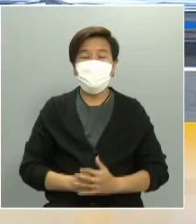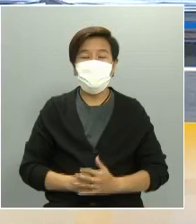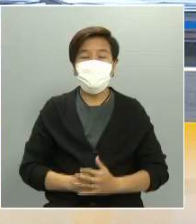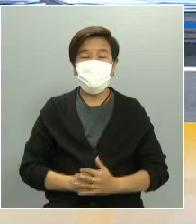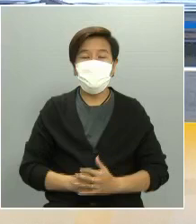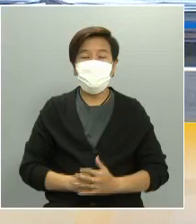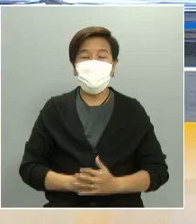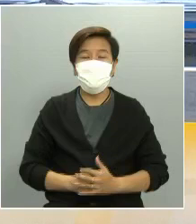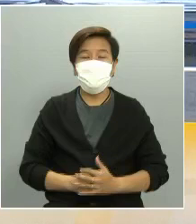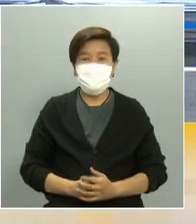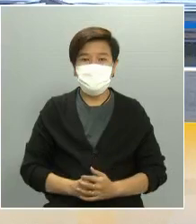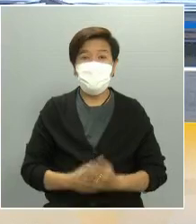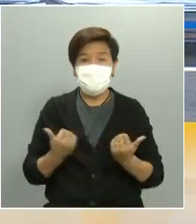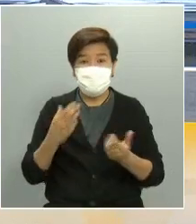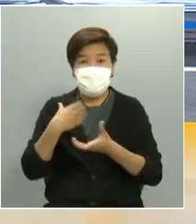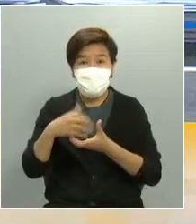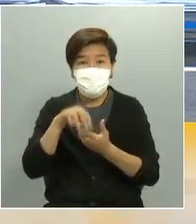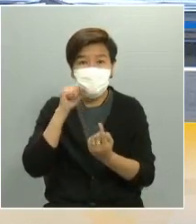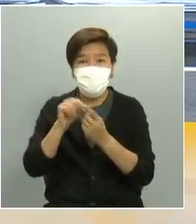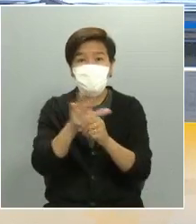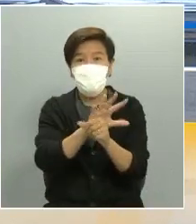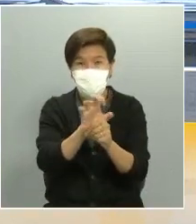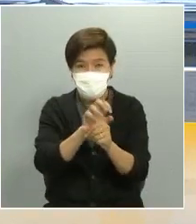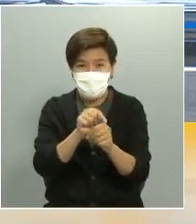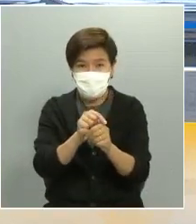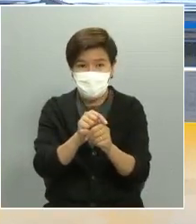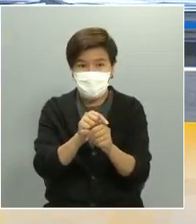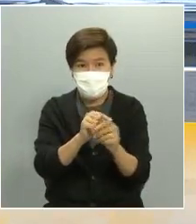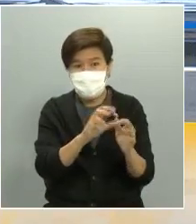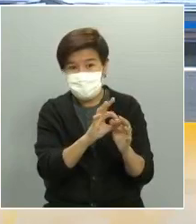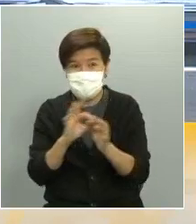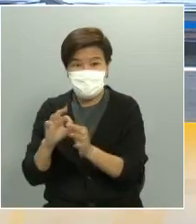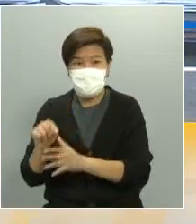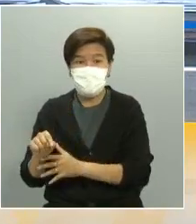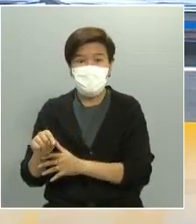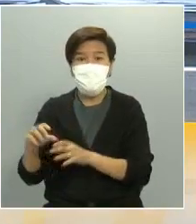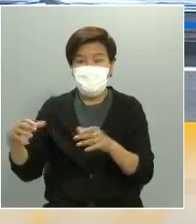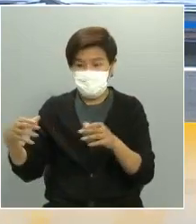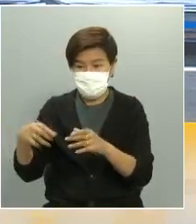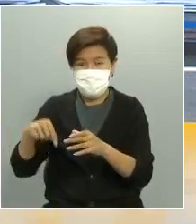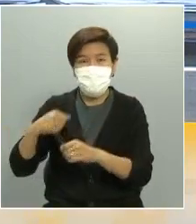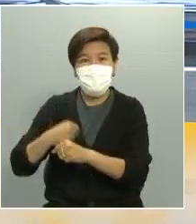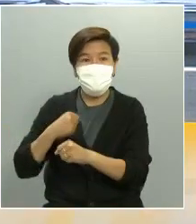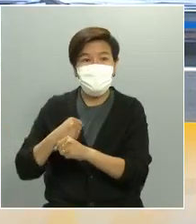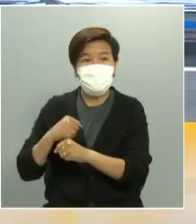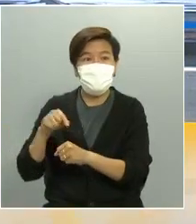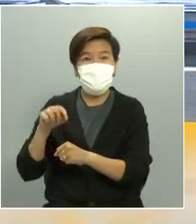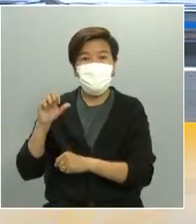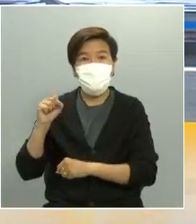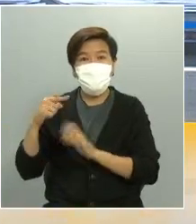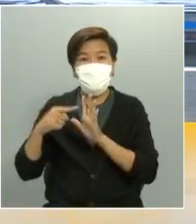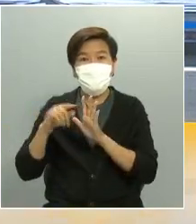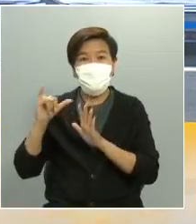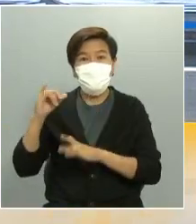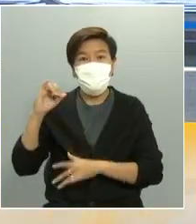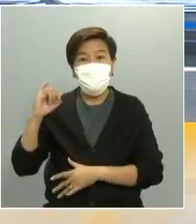และมาถึงสถานการณ์ Call itนายทีนซึ่งก่อให้เกิดผลกระทบมีกรณีที่ทีมงานสายไหมต้องรอดพาหญิง